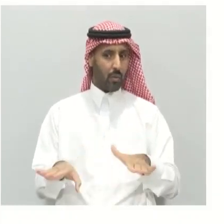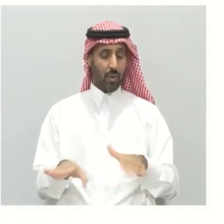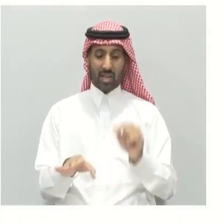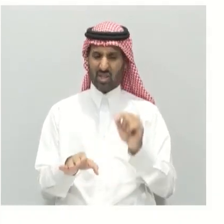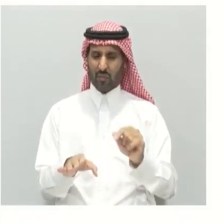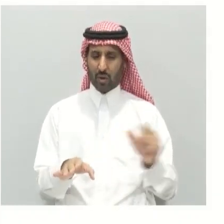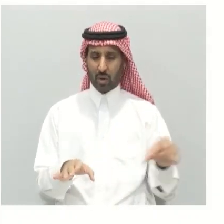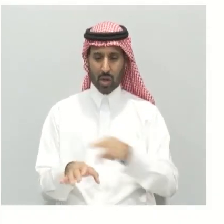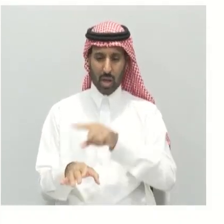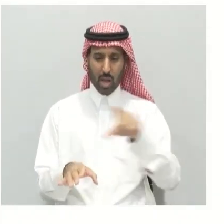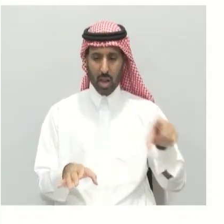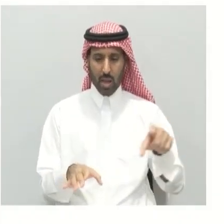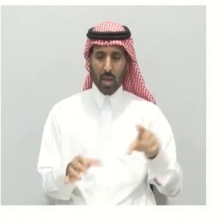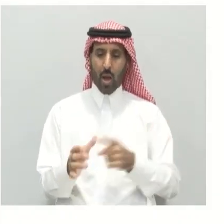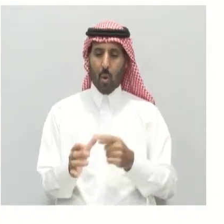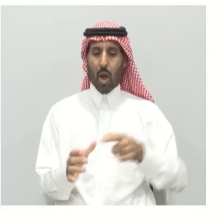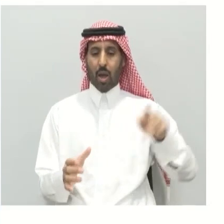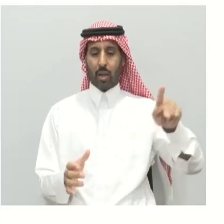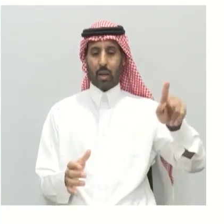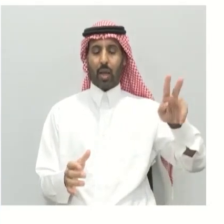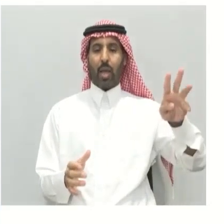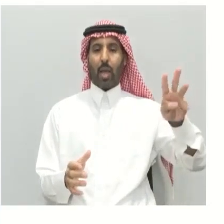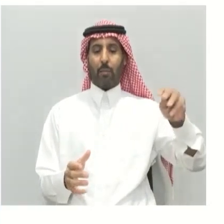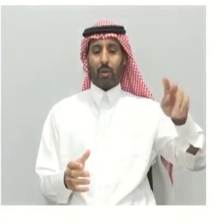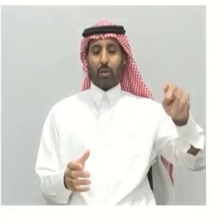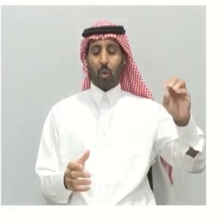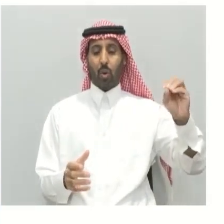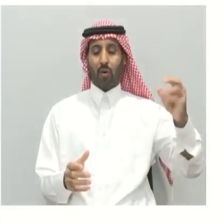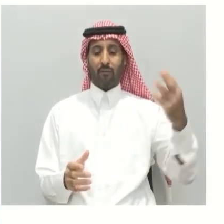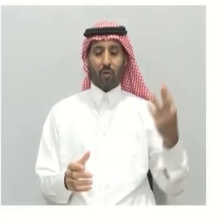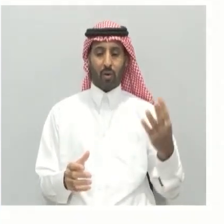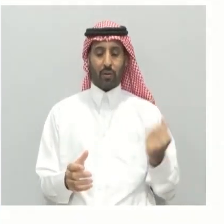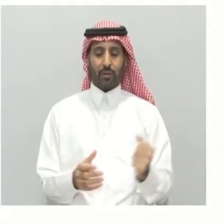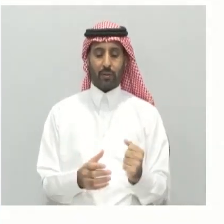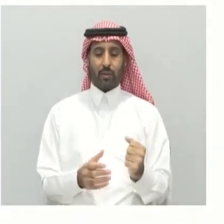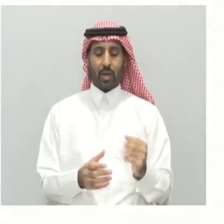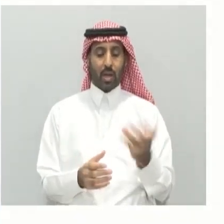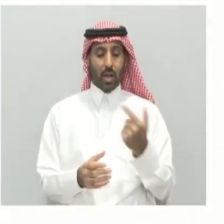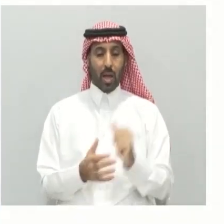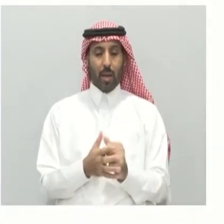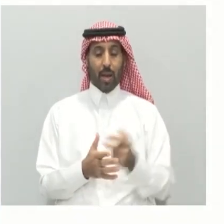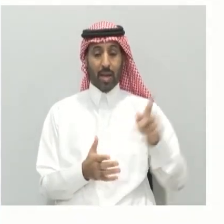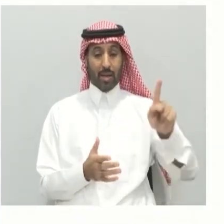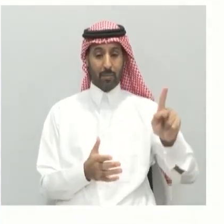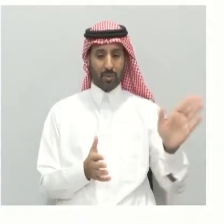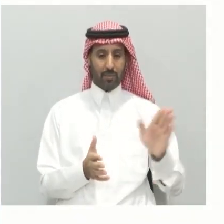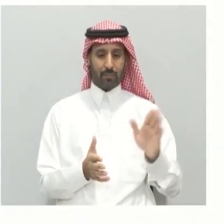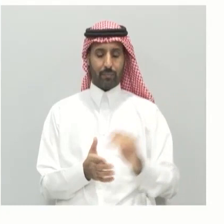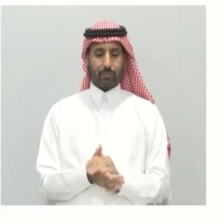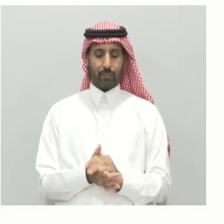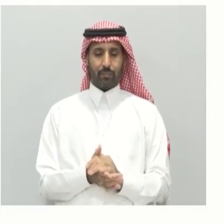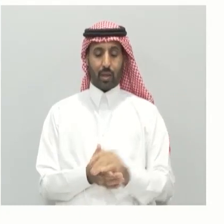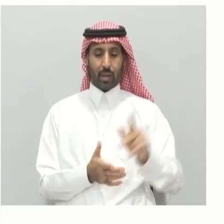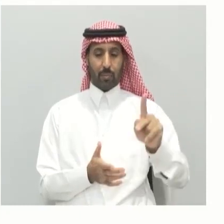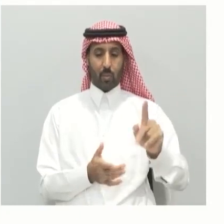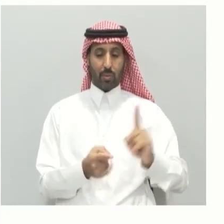بالصفر اذا اول شيء الكي ام ان ا4 البوتاسيوم في المجموعه الاولى والمجموعه الاولى عندي